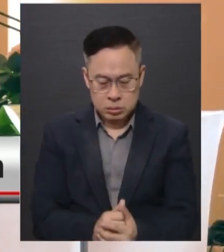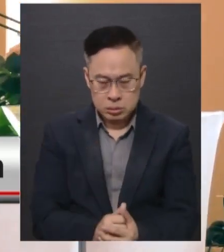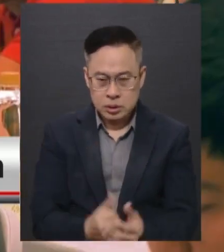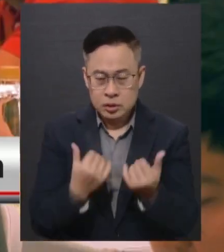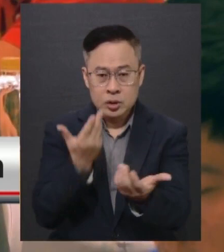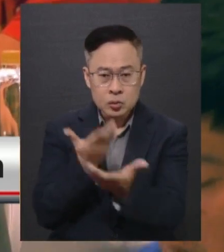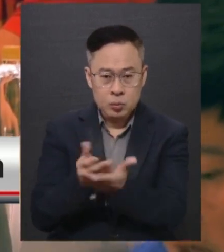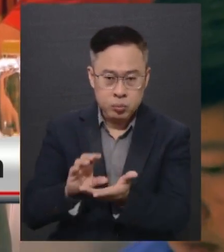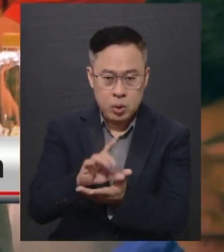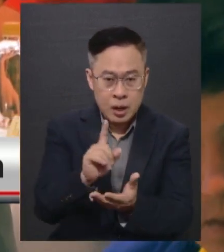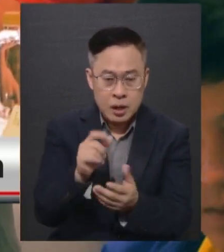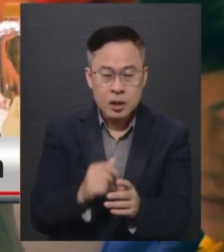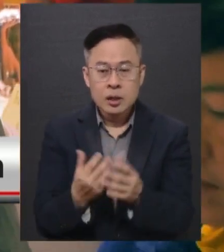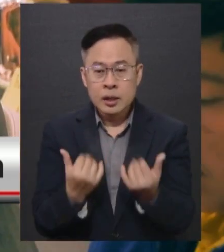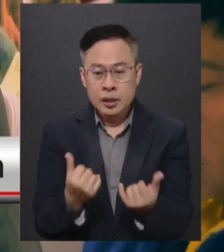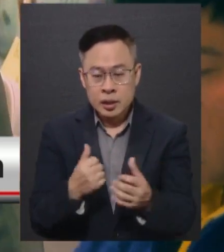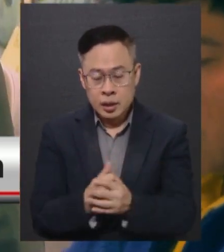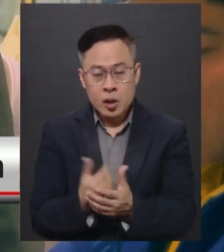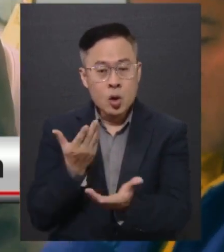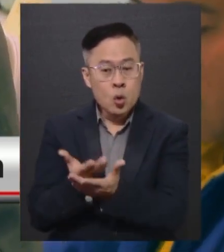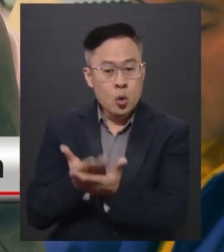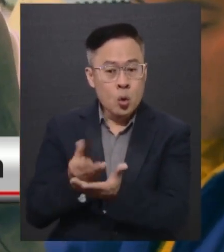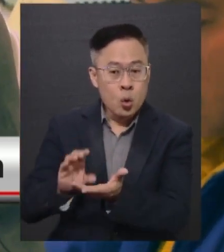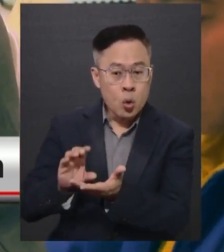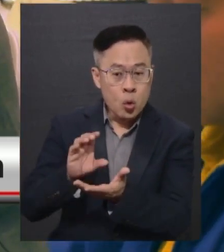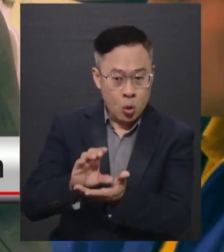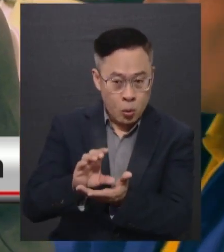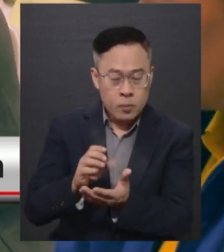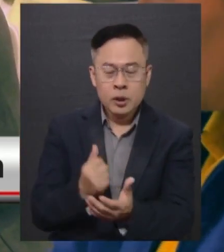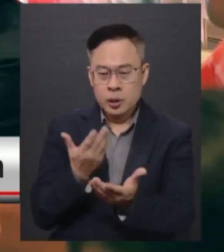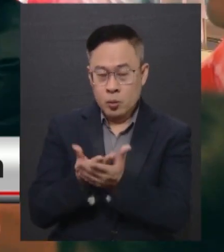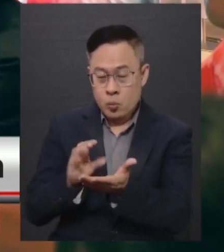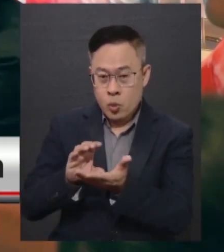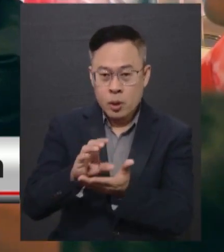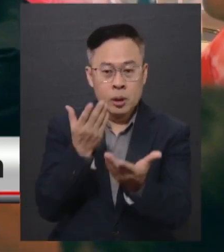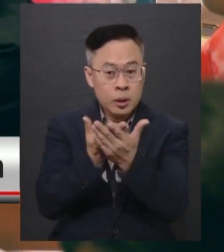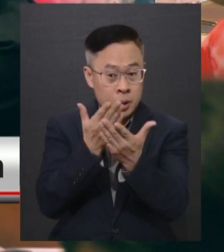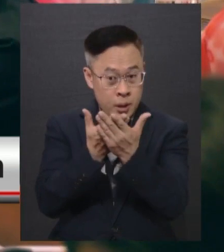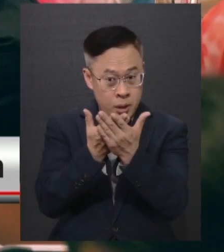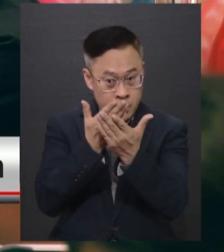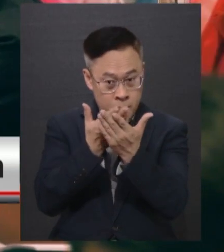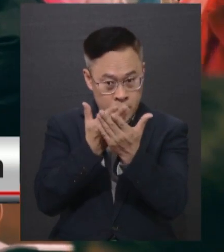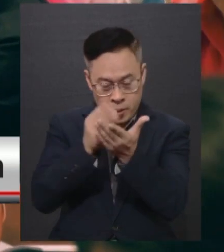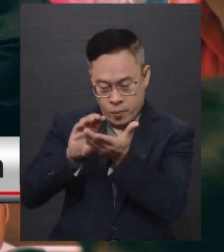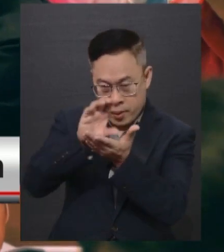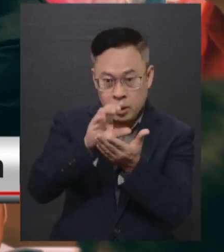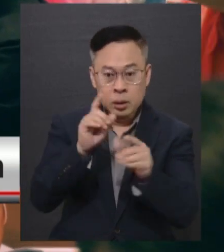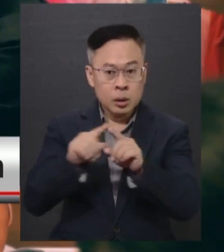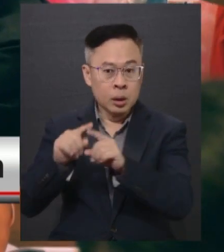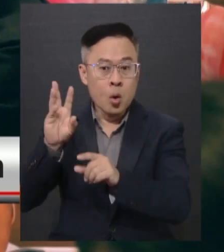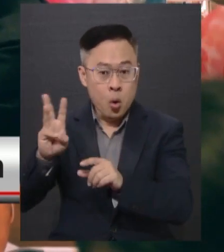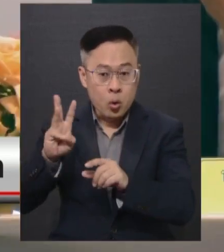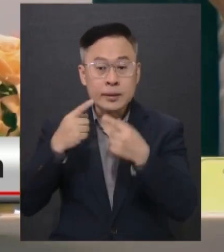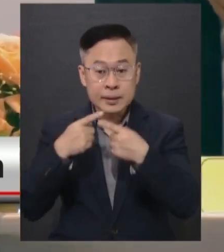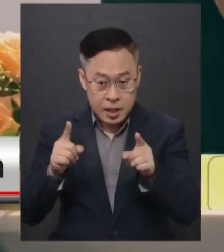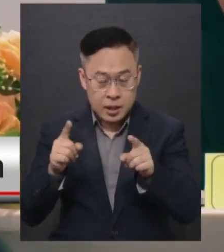เรื่องงบประมาณเนี่ยถึงแม้ว่าจะมีเพียงแค่อาจจะมีการสนับสนุนเพียงแค่6อีเวนต์นะคะแต่ว่าก็ไม่ได้เป็นประเด็นอะไรส